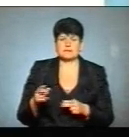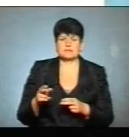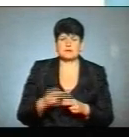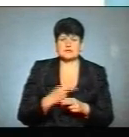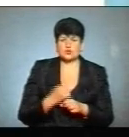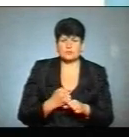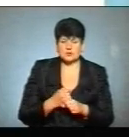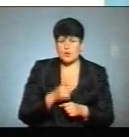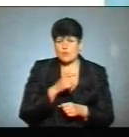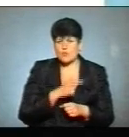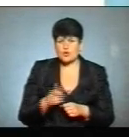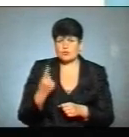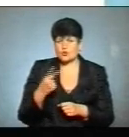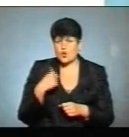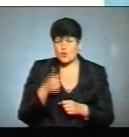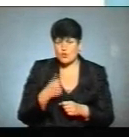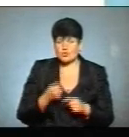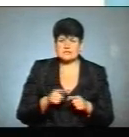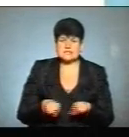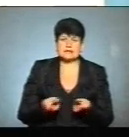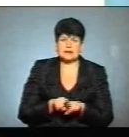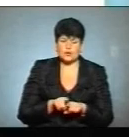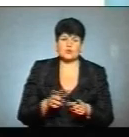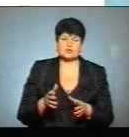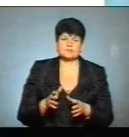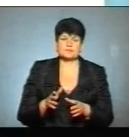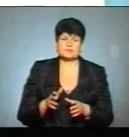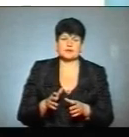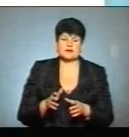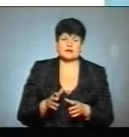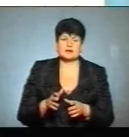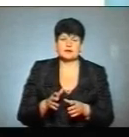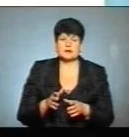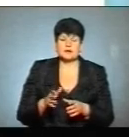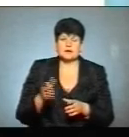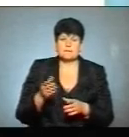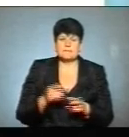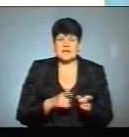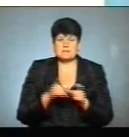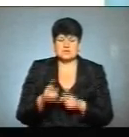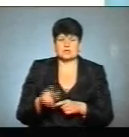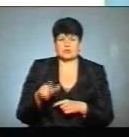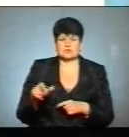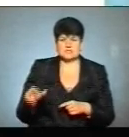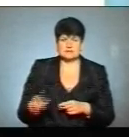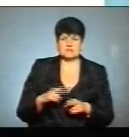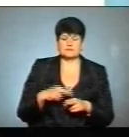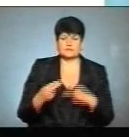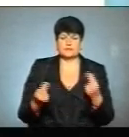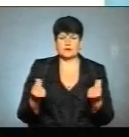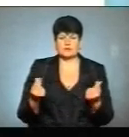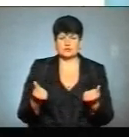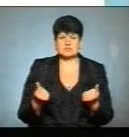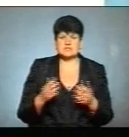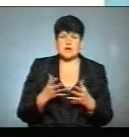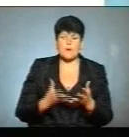протягом там одного року. Це також у разі працевлаштування вимушених переміщених осіб, там іде відшкодування коштів за